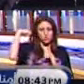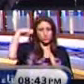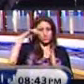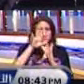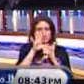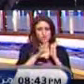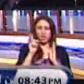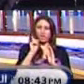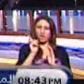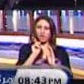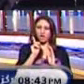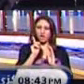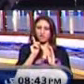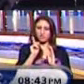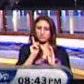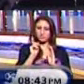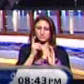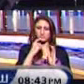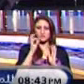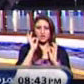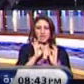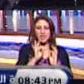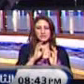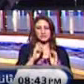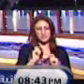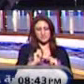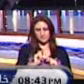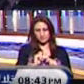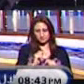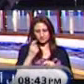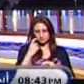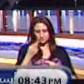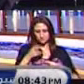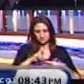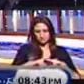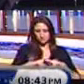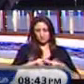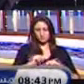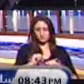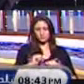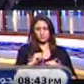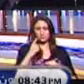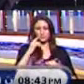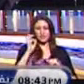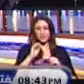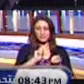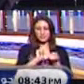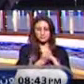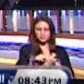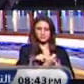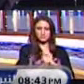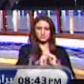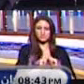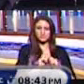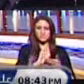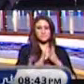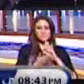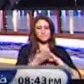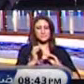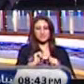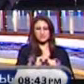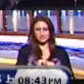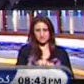وأصدرت قانونا ولم يحظى بموافقة السلطة التنفيذية لا يتم تنفيذه، أن الطعن مراده هو تعديل هذا الوضع